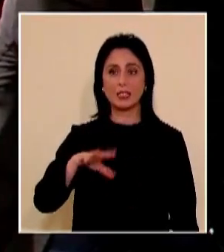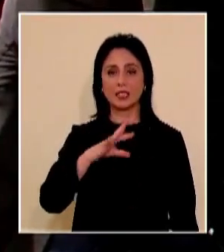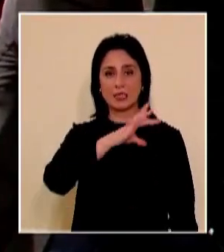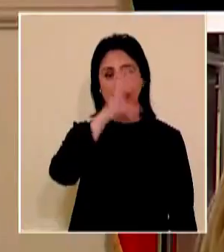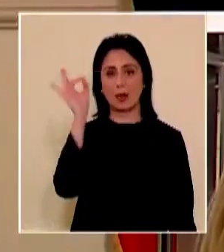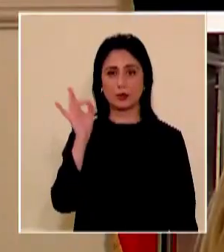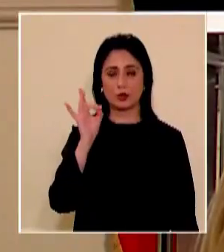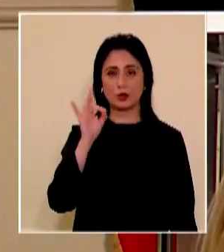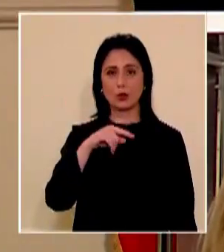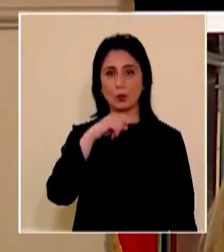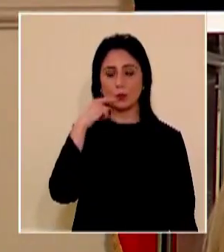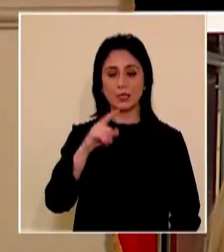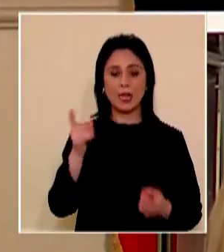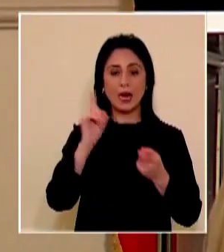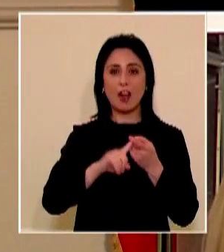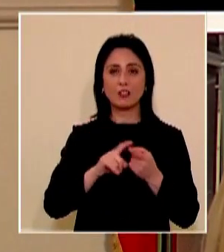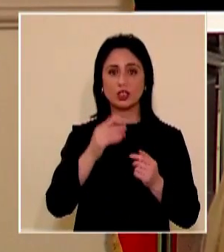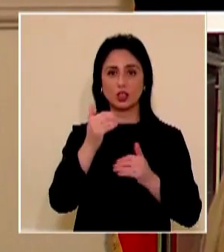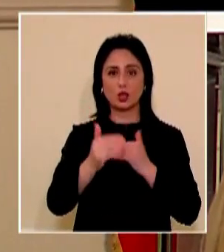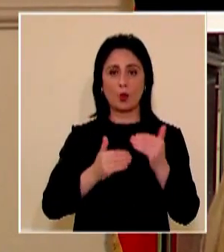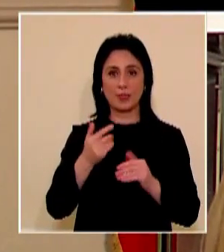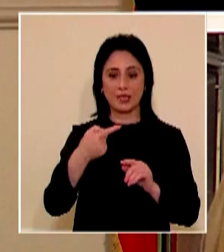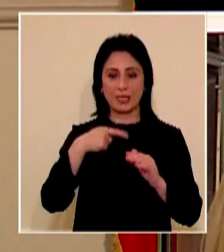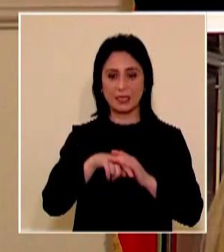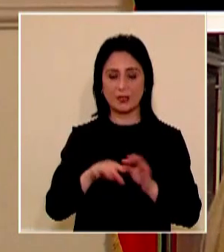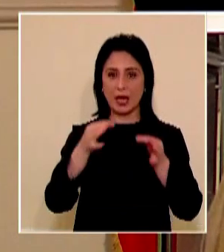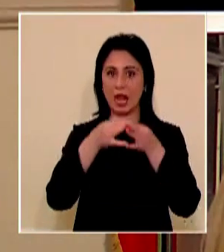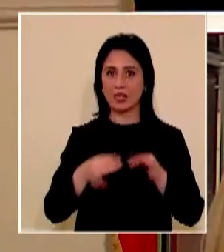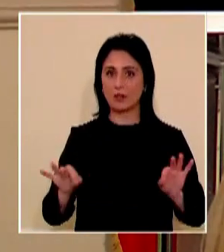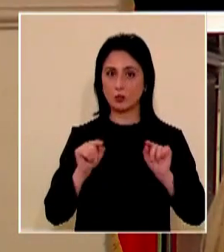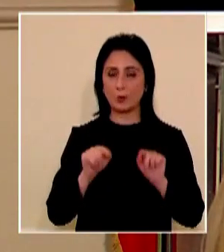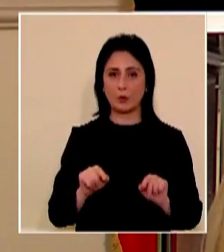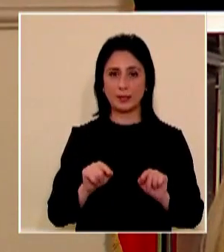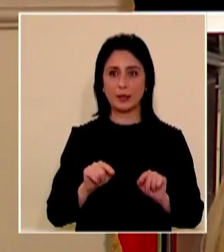dominacji Związku Radzieckiego, a więc